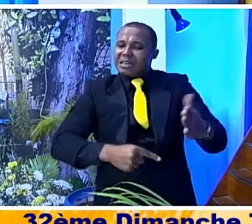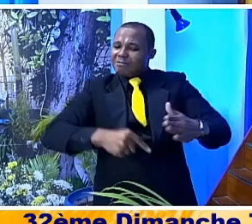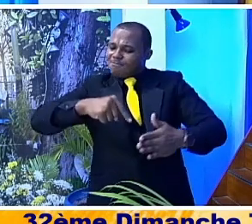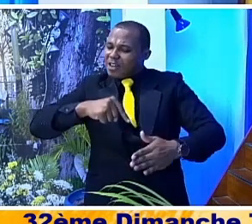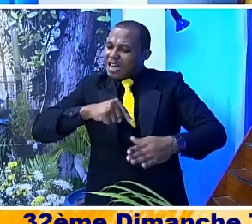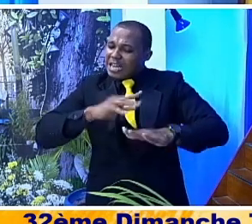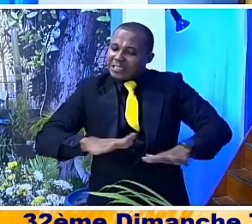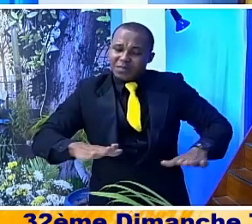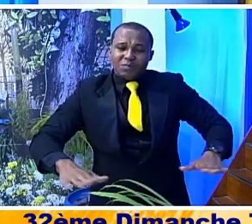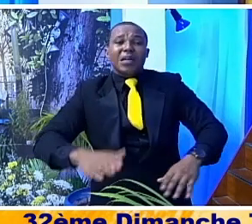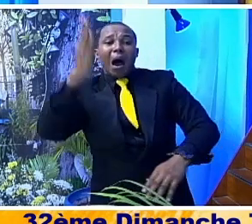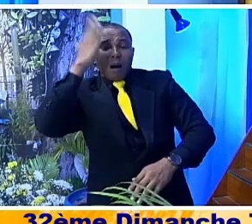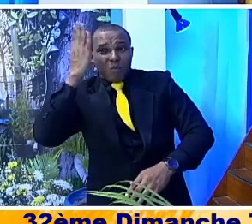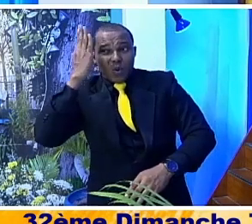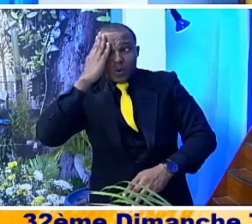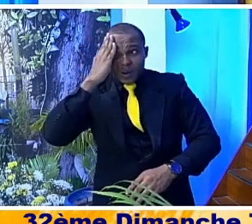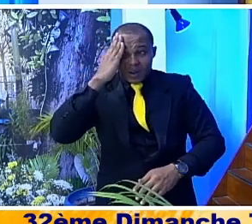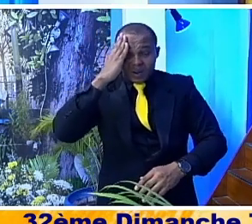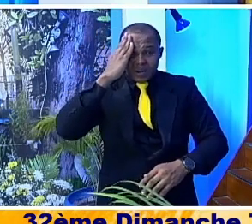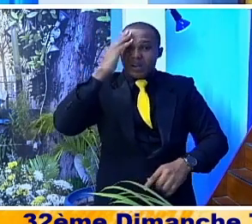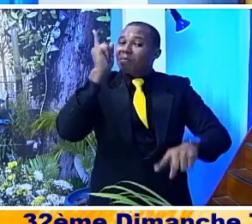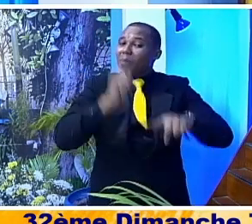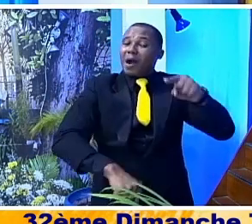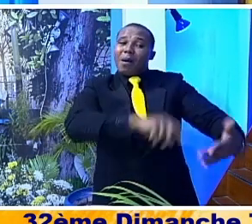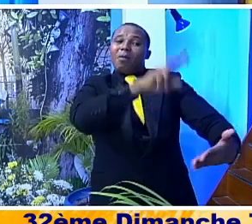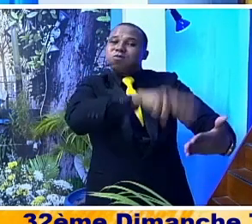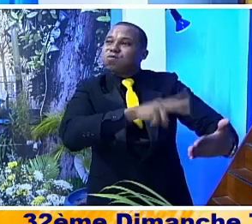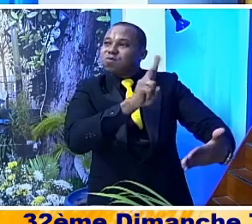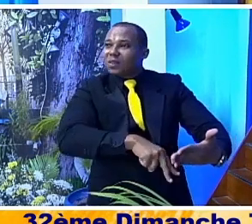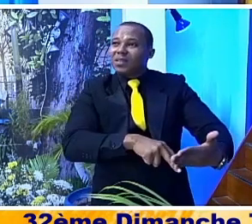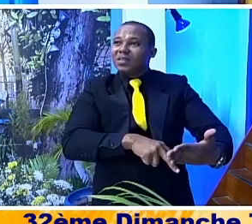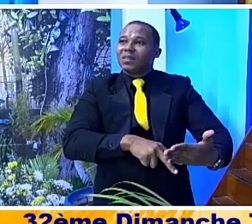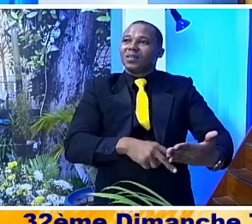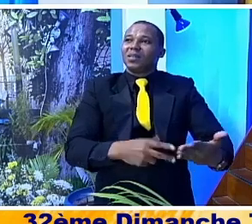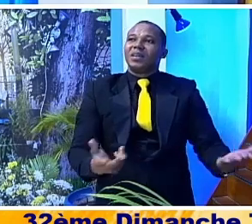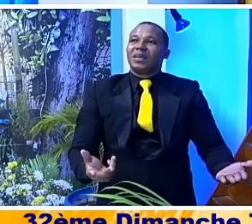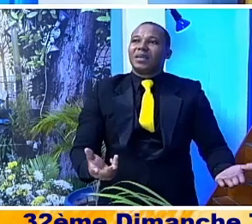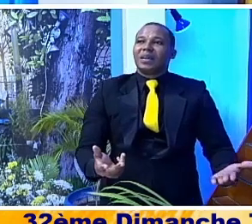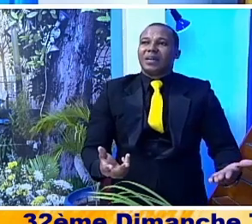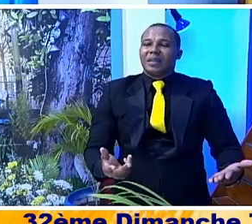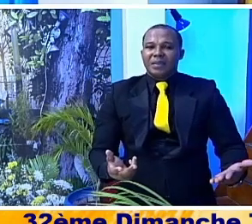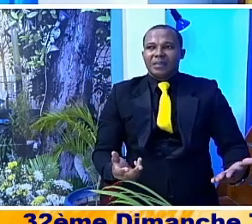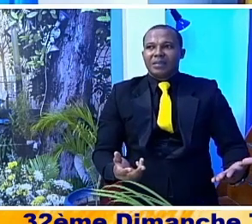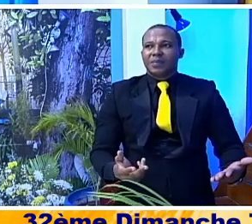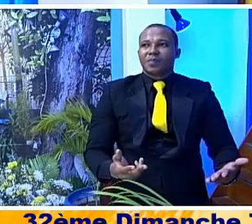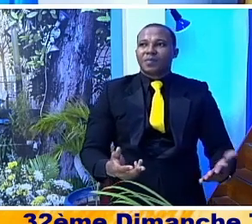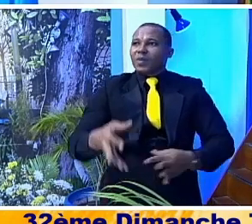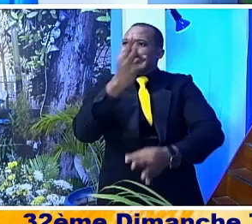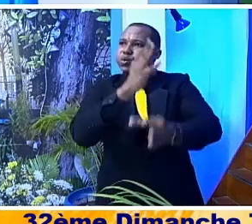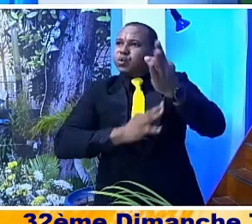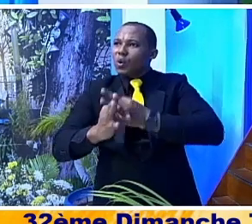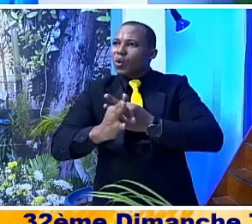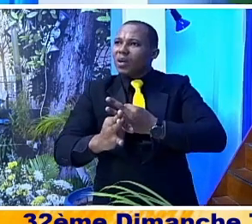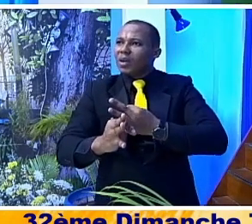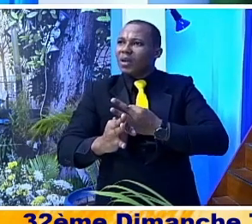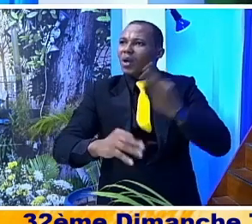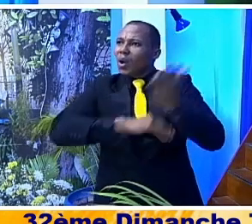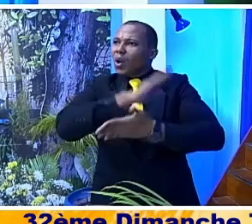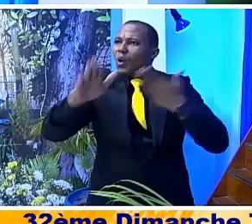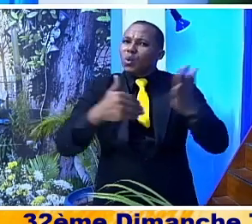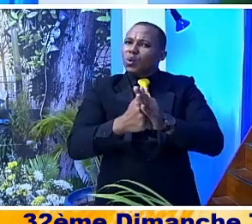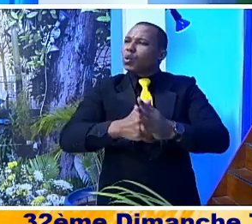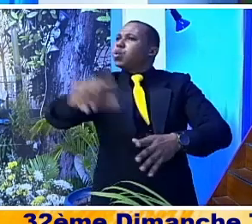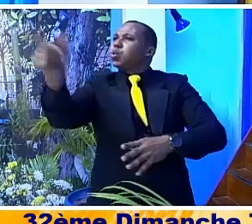qui le font comme tout le temps à l'école, ils ne sont pas allés. Quand ils sont même à l'école, ils ne sont pas allés. Qu'est-ce qu'ils ont fait pour ces gens-là? Au niveau mondial, tout côté qu'on a